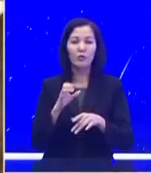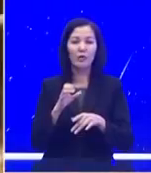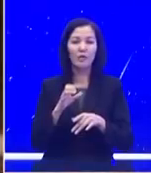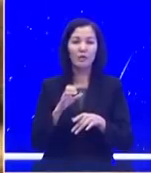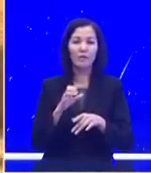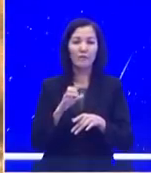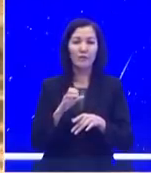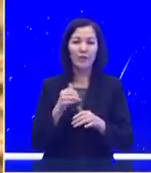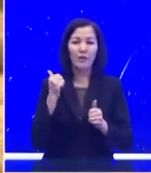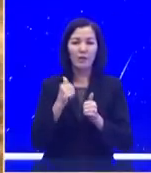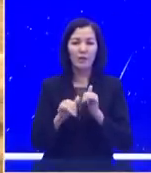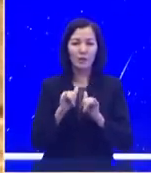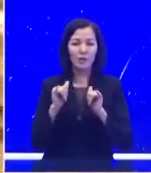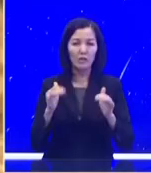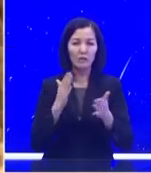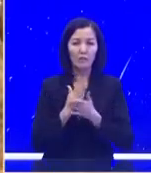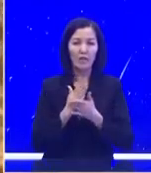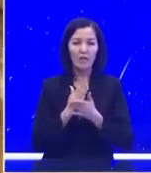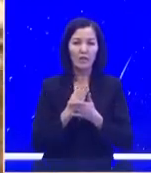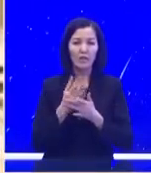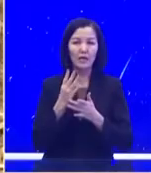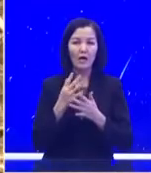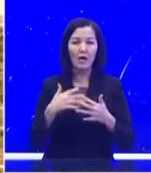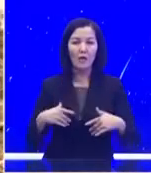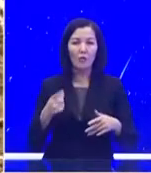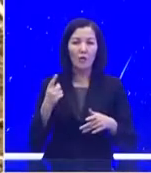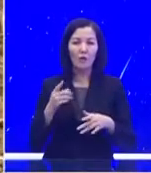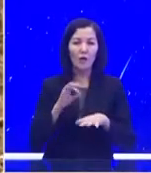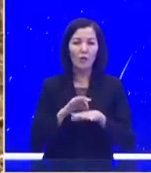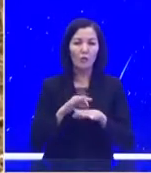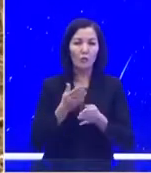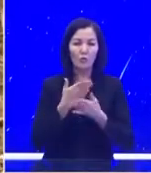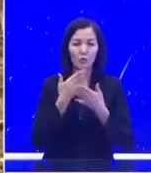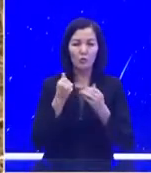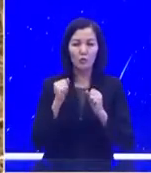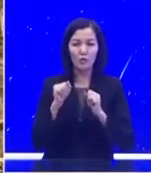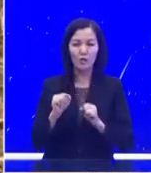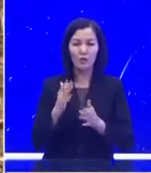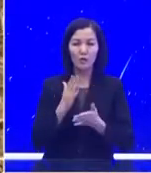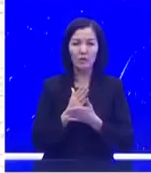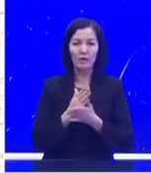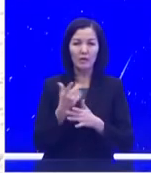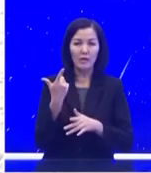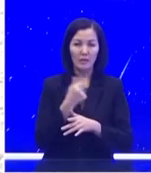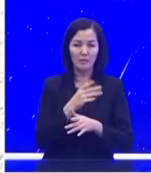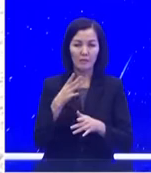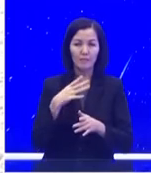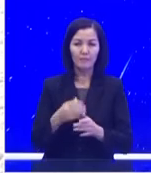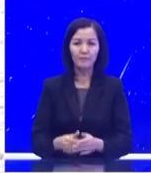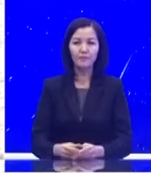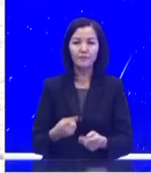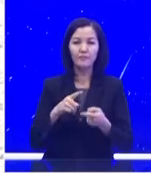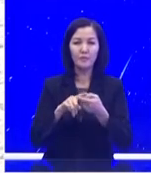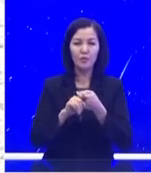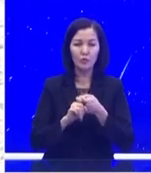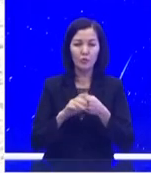жыл санап құтайтып келеді. Бастысы төрт түлік ауру сырқаудан аман. Ветеринарлық шаралар уақытылы. Жұқпалы ауру туралы бізде